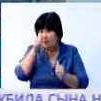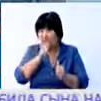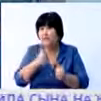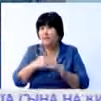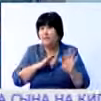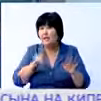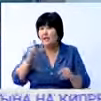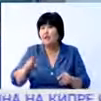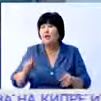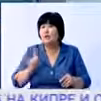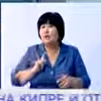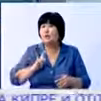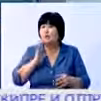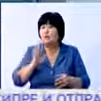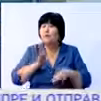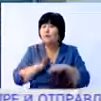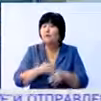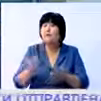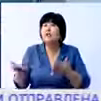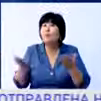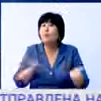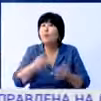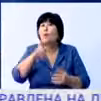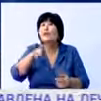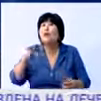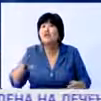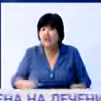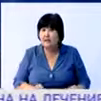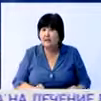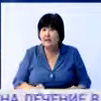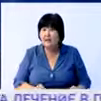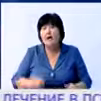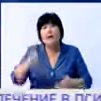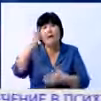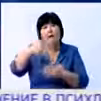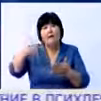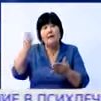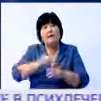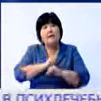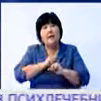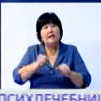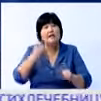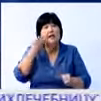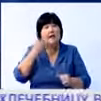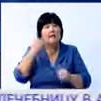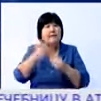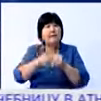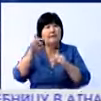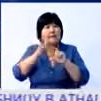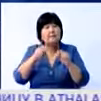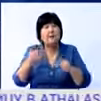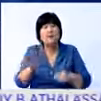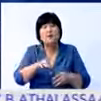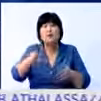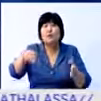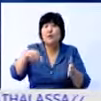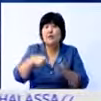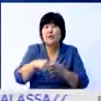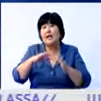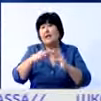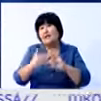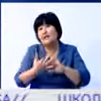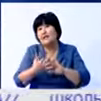заместители внутреннего контроля будут проводить прием граждан. Ликвидировать разрыв в качестве среднего образования между городскими и